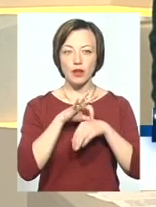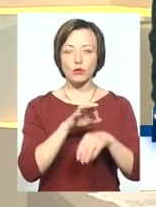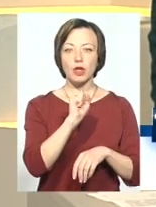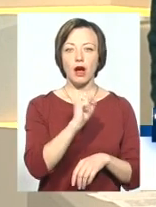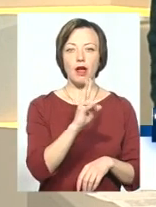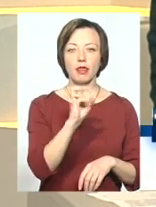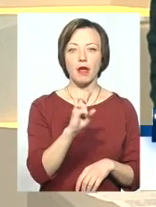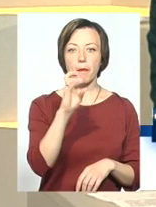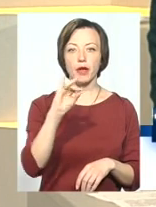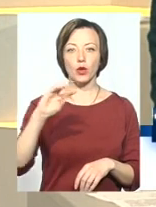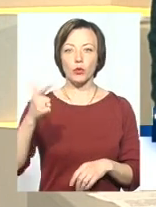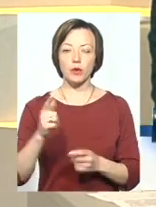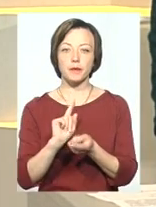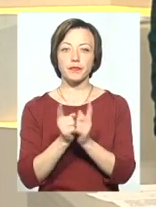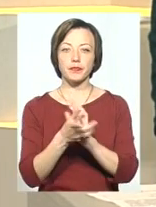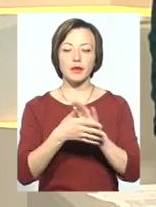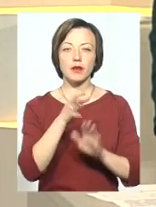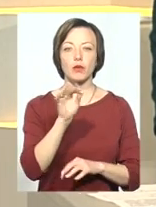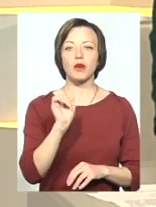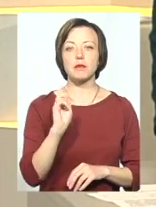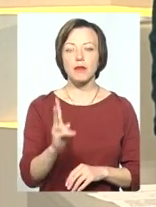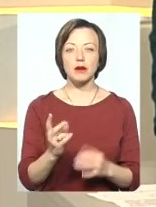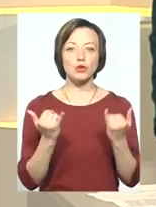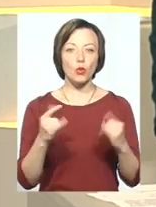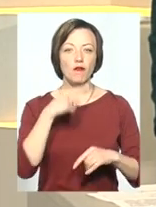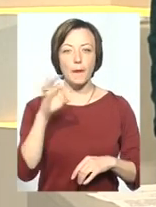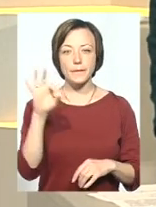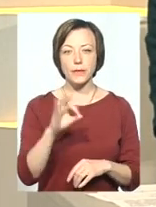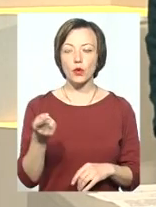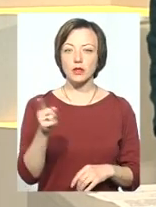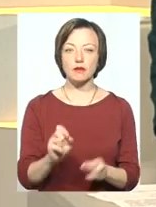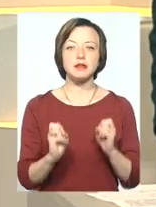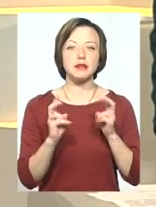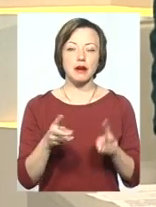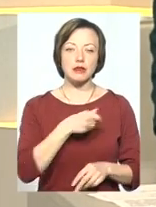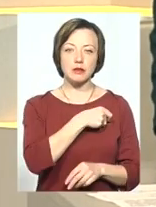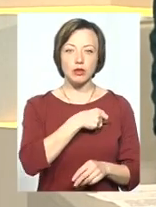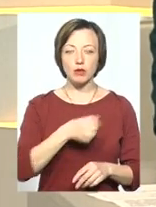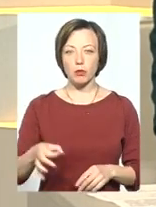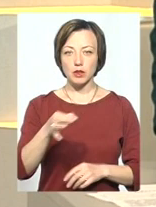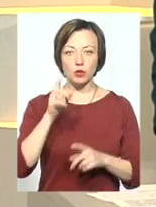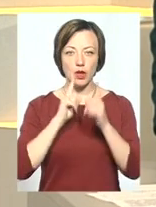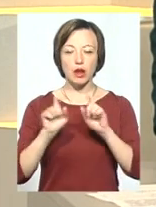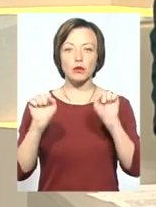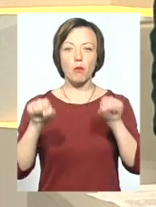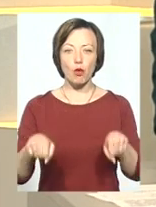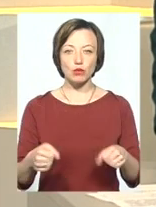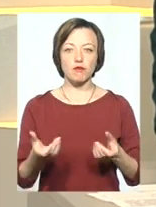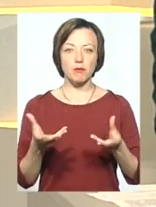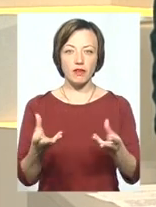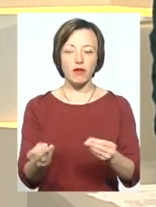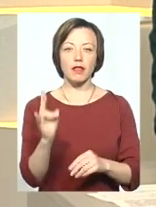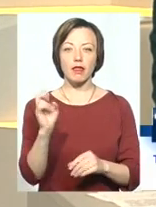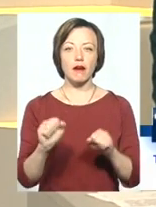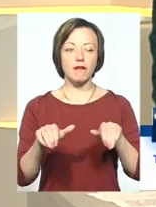жестову мову Ольга Рибак. І сьогодні говоримо про те, яким чином депутати обласної ради можуть впливати на